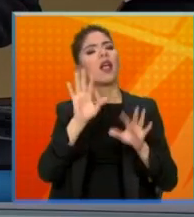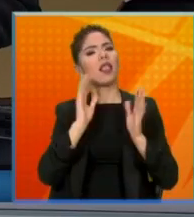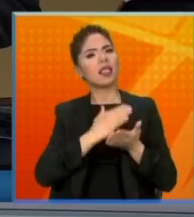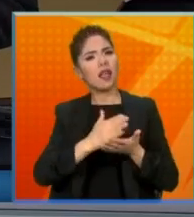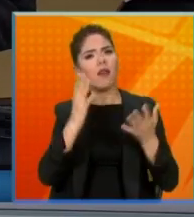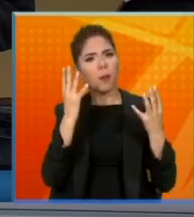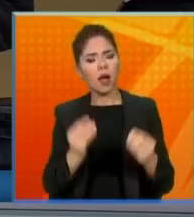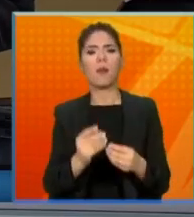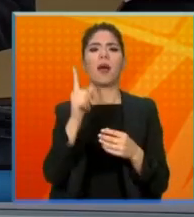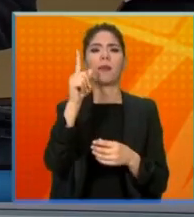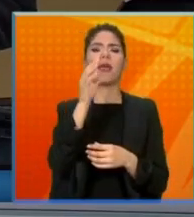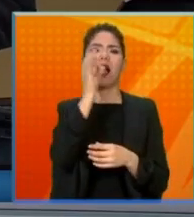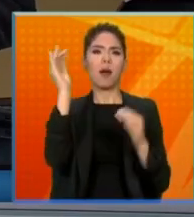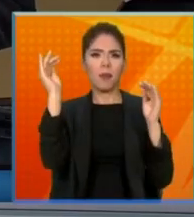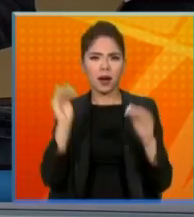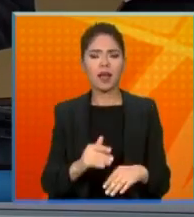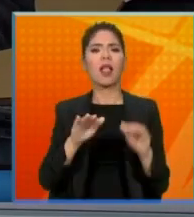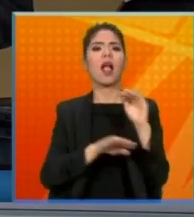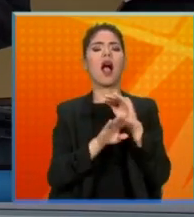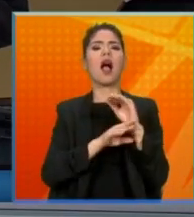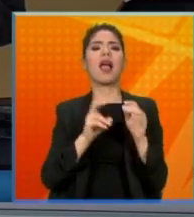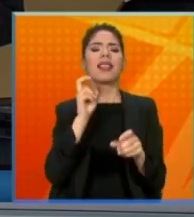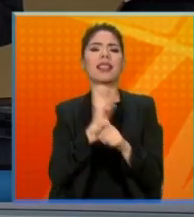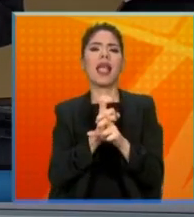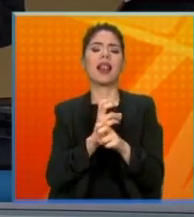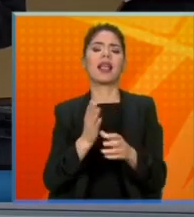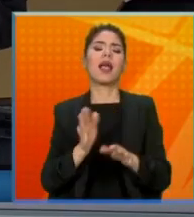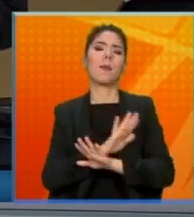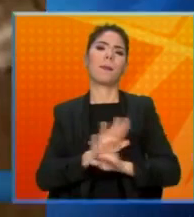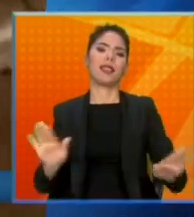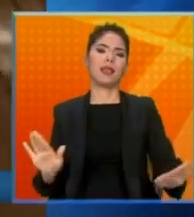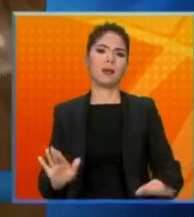haber dördüncü günün sonunda geldi. Hayati risk ortadan kalktı.